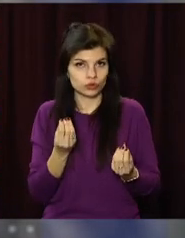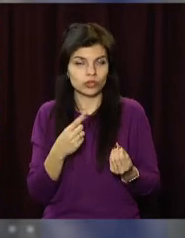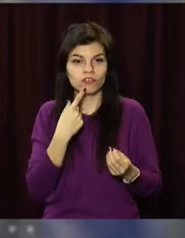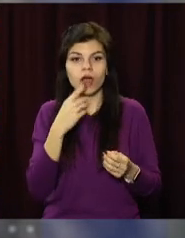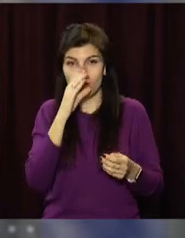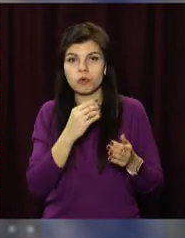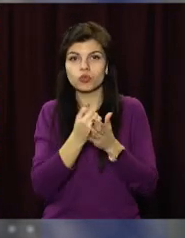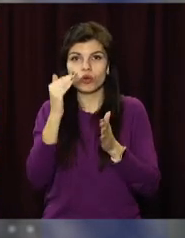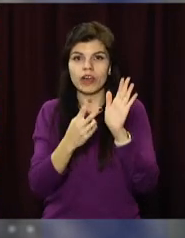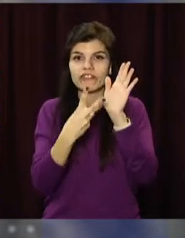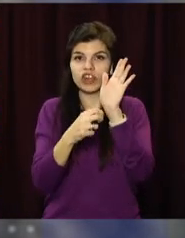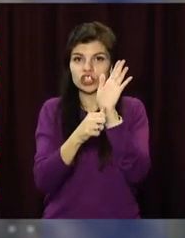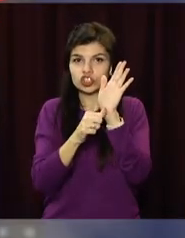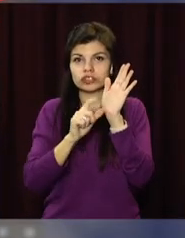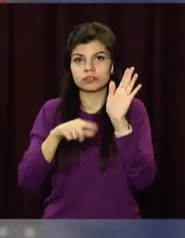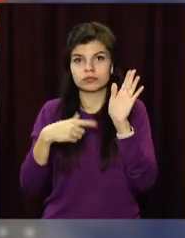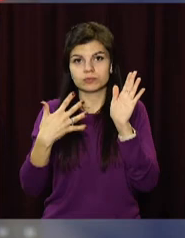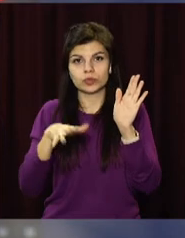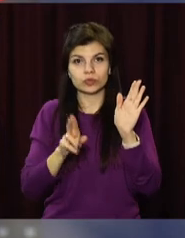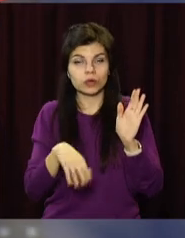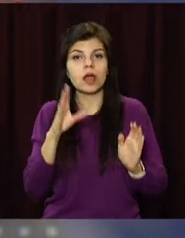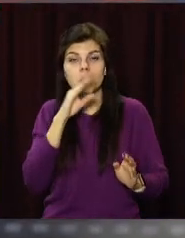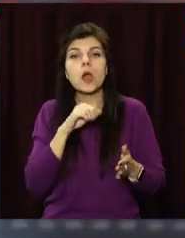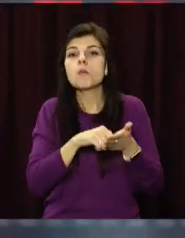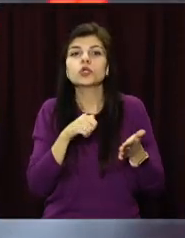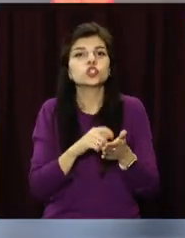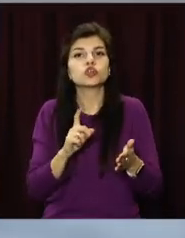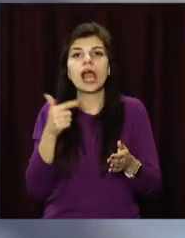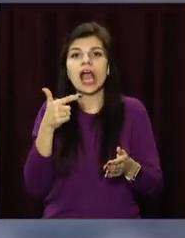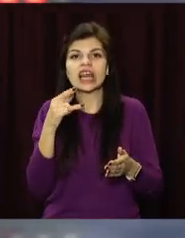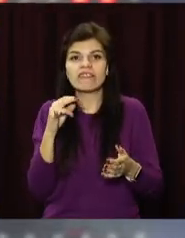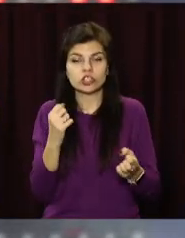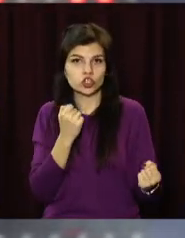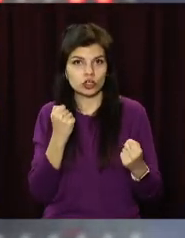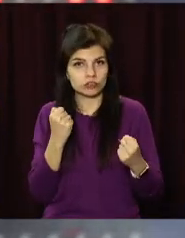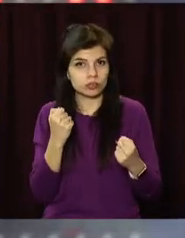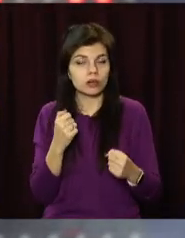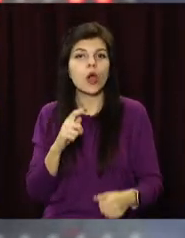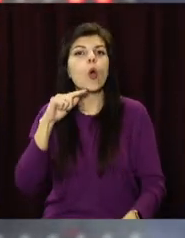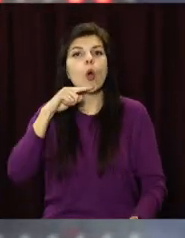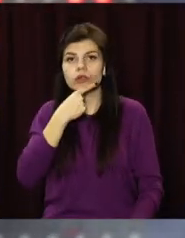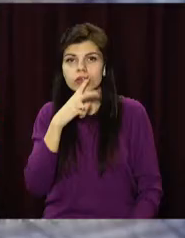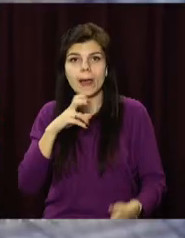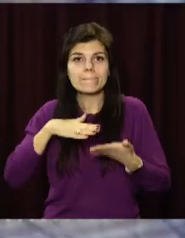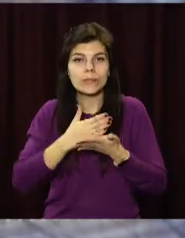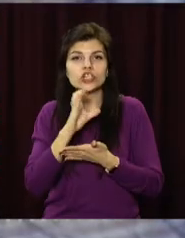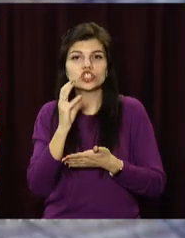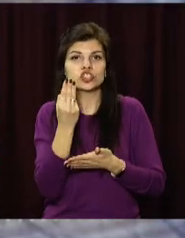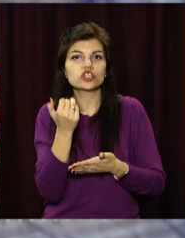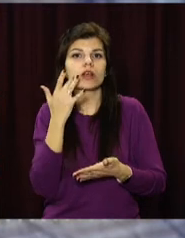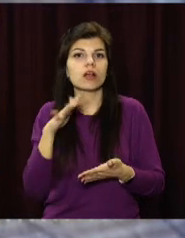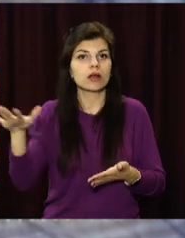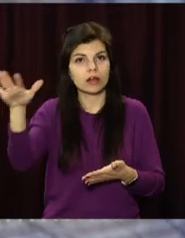– 26,5 гривень. Серед головних причин зміцнення гривні, кажуть експерти, економічна політика США, за